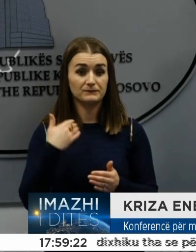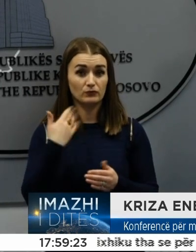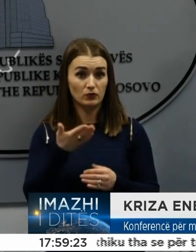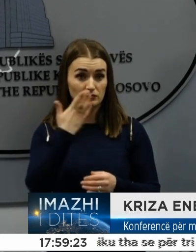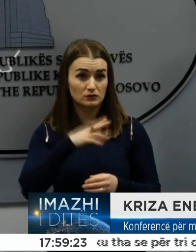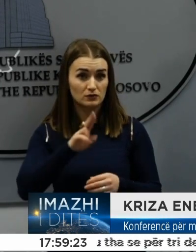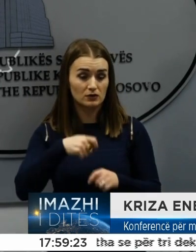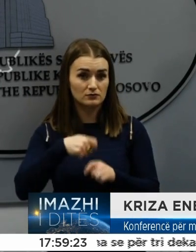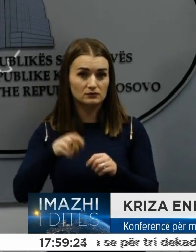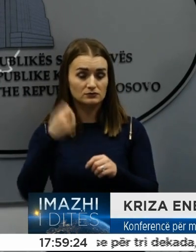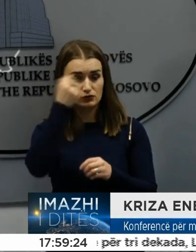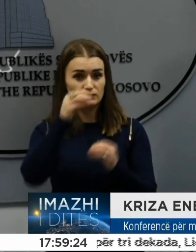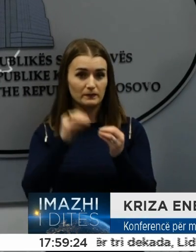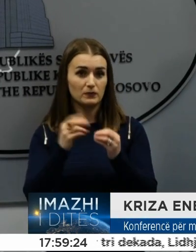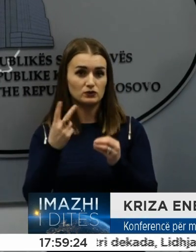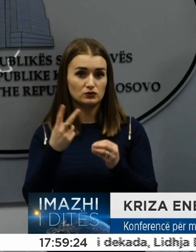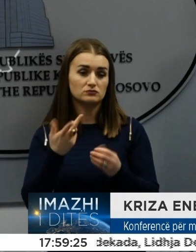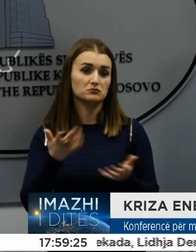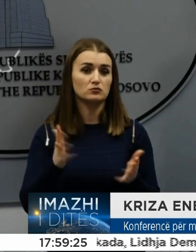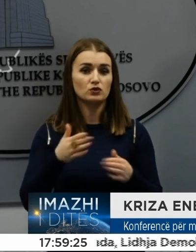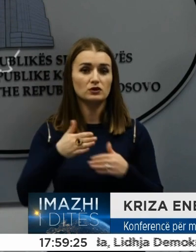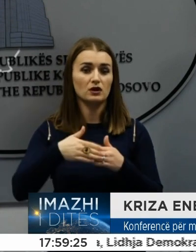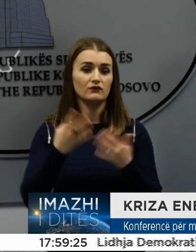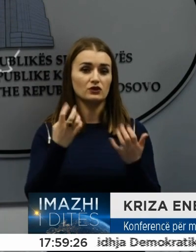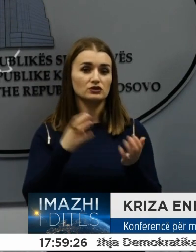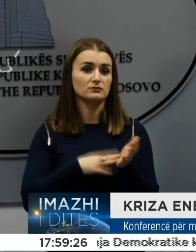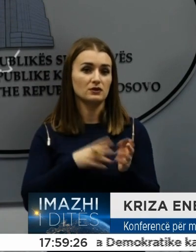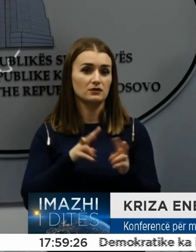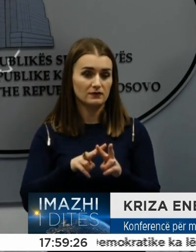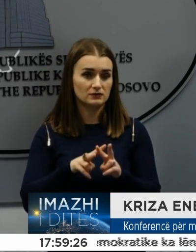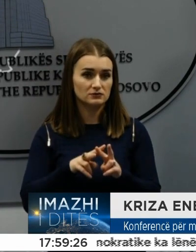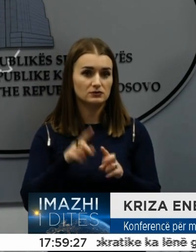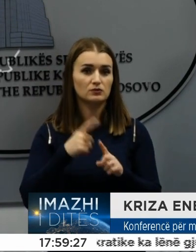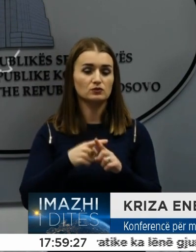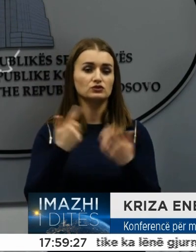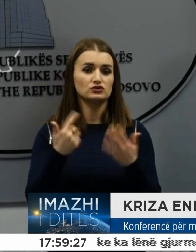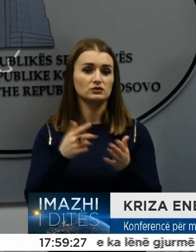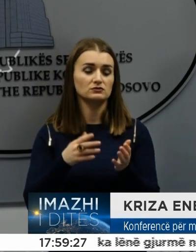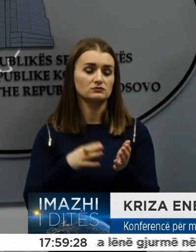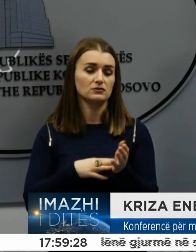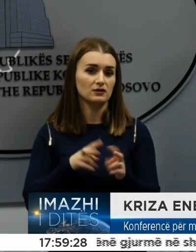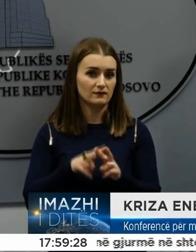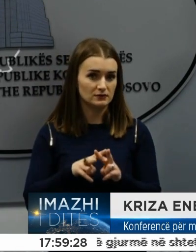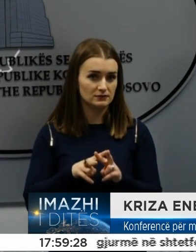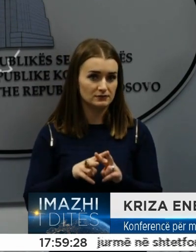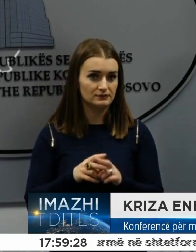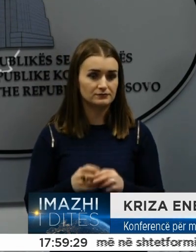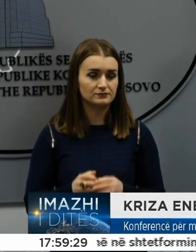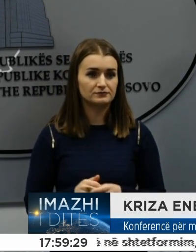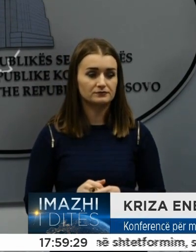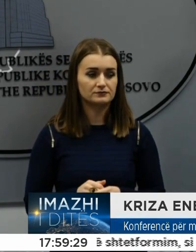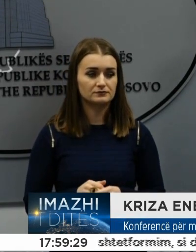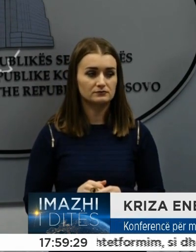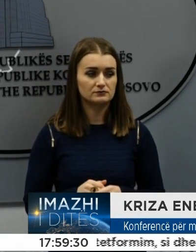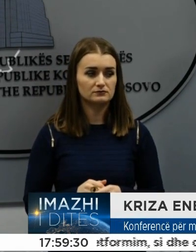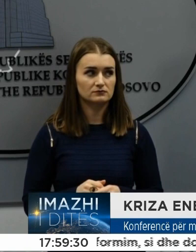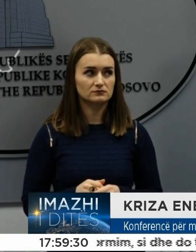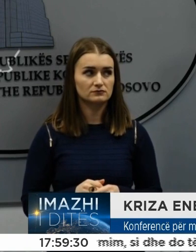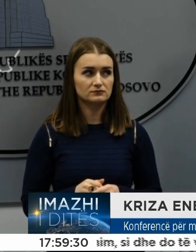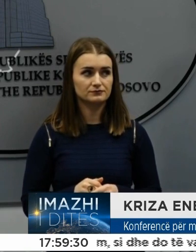që kjo tjetë dikur edhe 900 megawatt plus 70 megawatt energjit termike. Më thënë kjo është ajo sa i përket